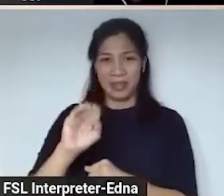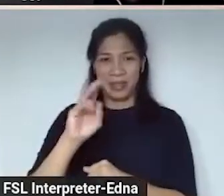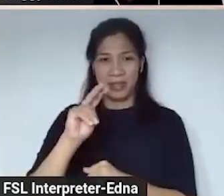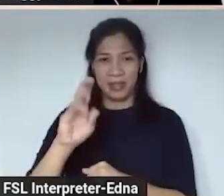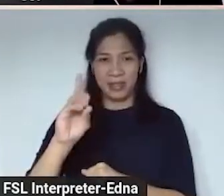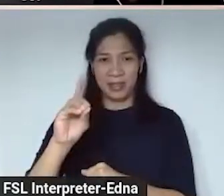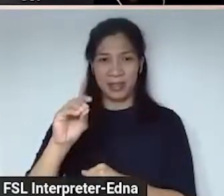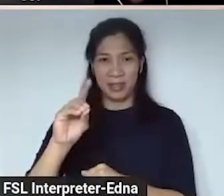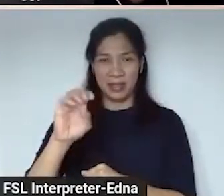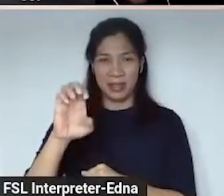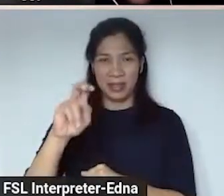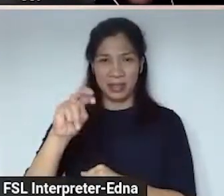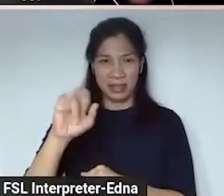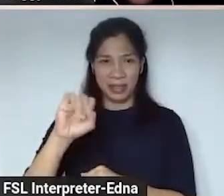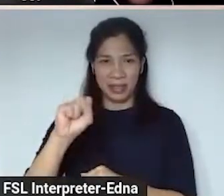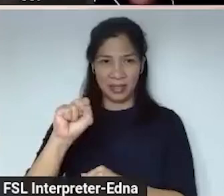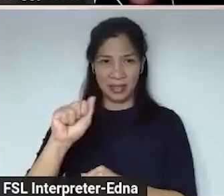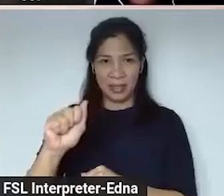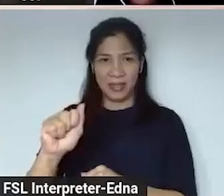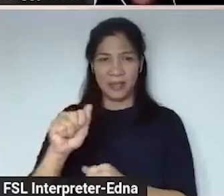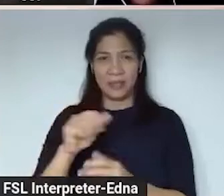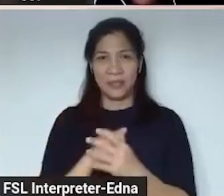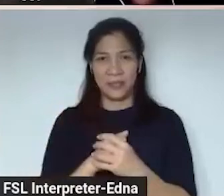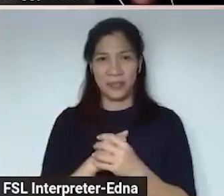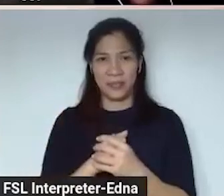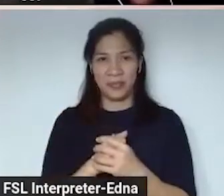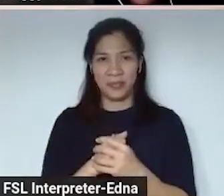So, I'm so happy.